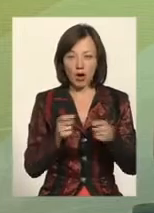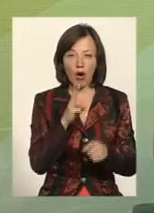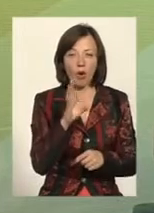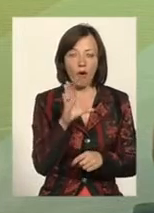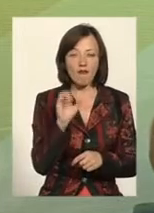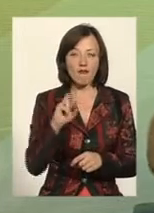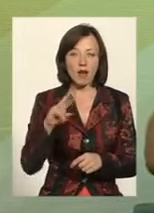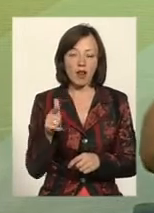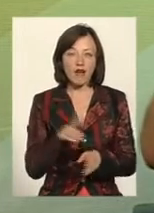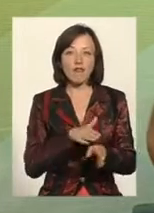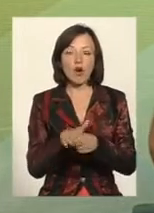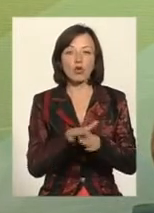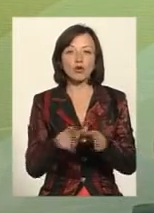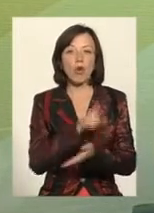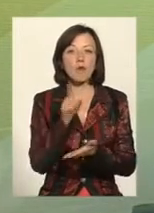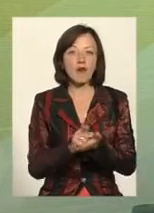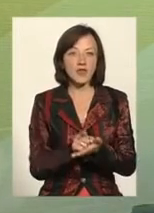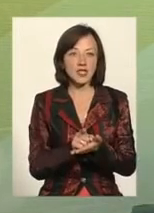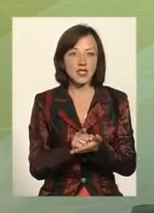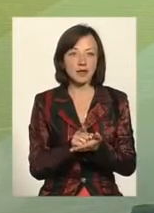Коваля, виконуючого обов'язки